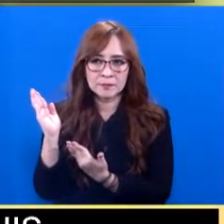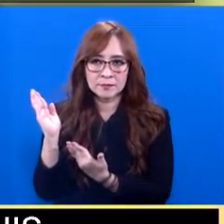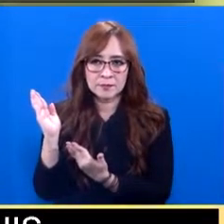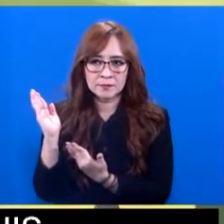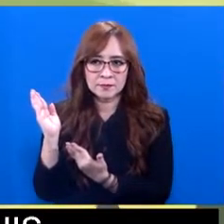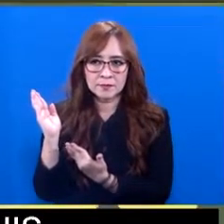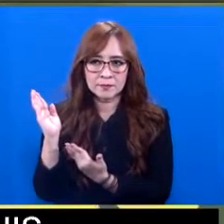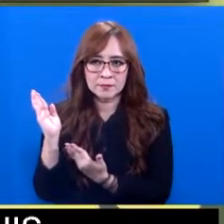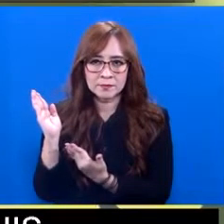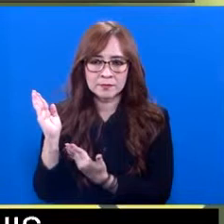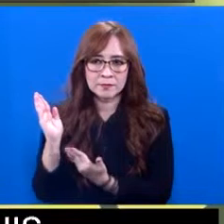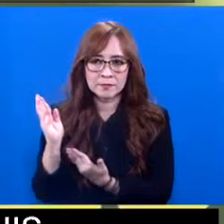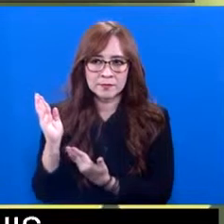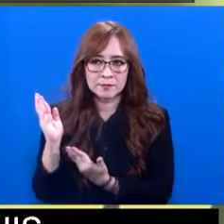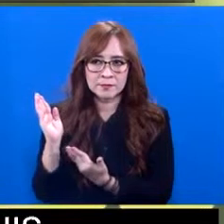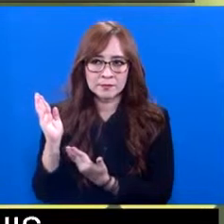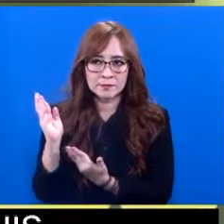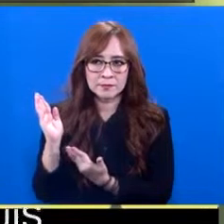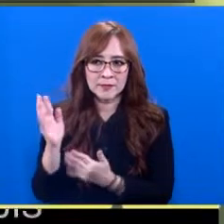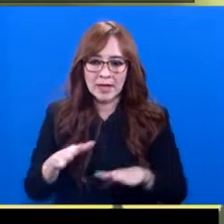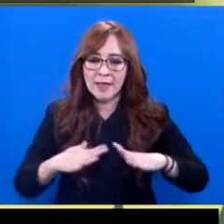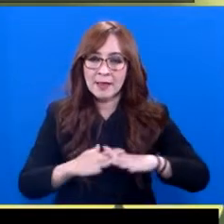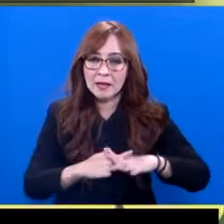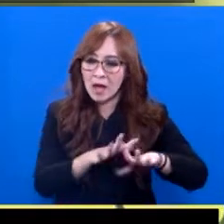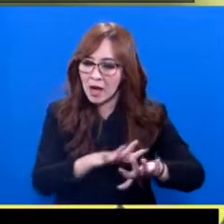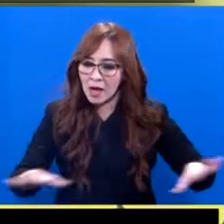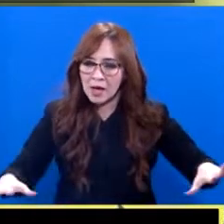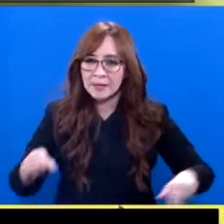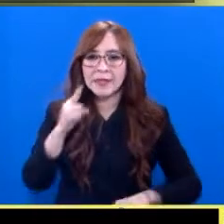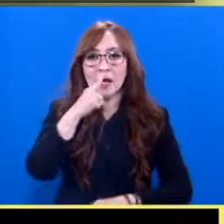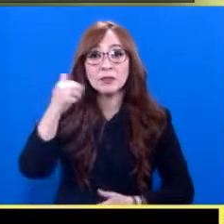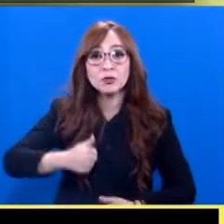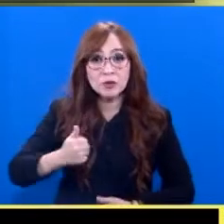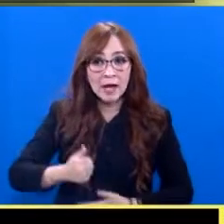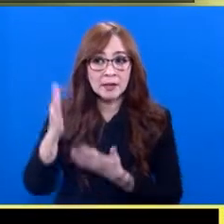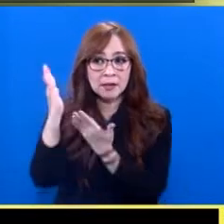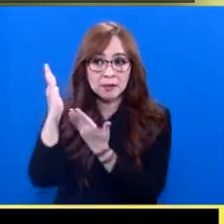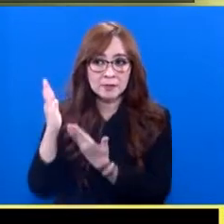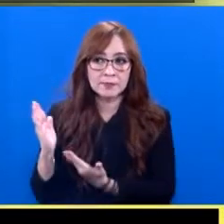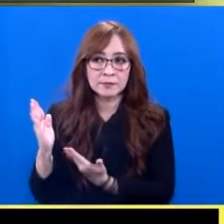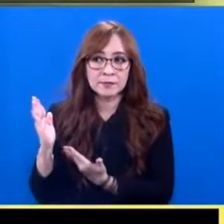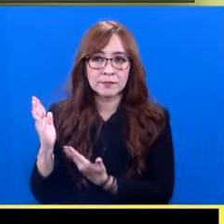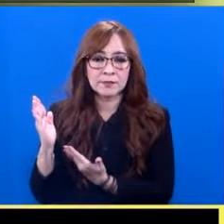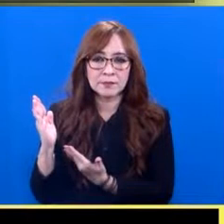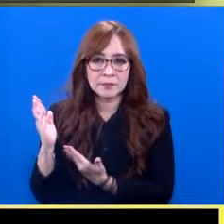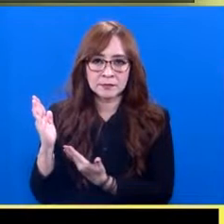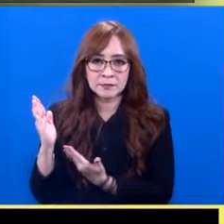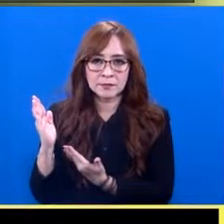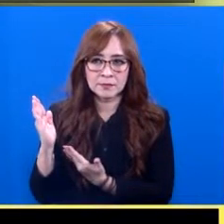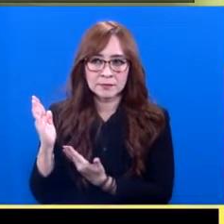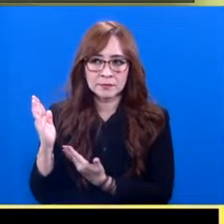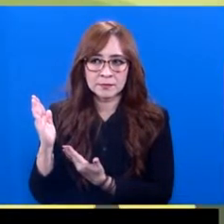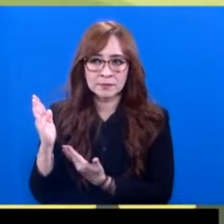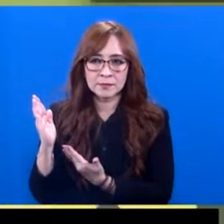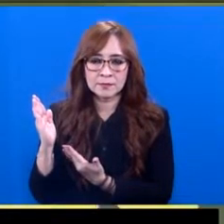triliun. Sementara lahan yang dibutuhkan untuk membangun Mabes TNI dan 3 angkatan serta fasilitas pertahanan mencapai 6.575